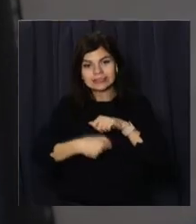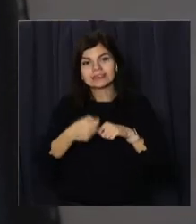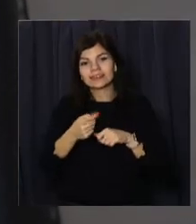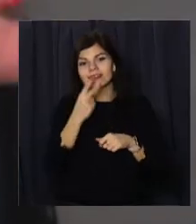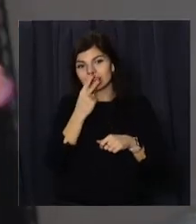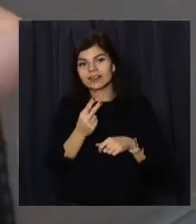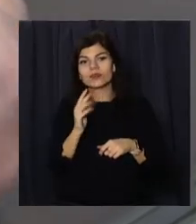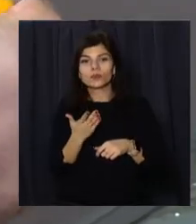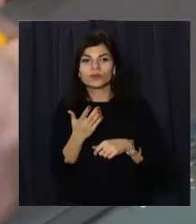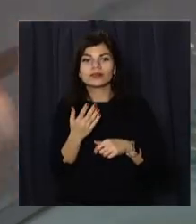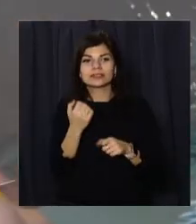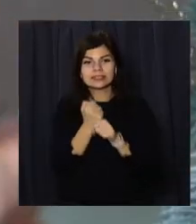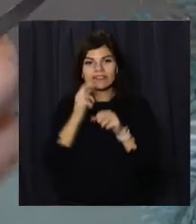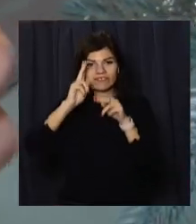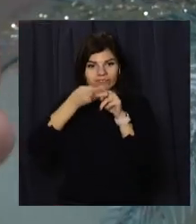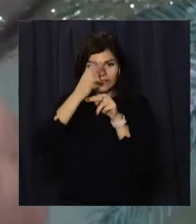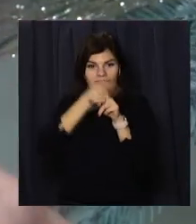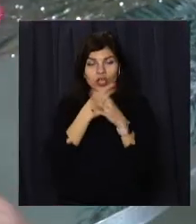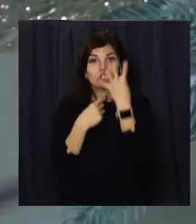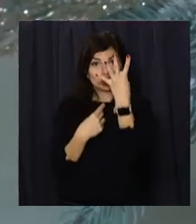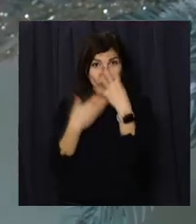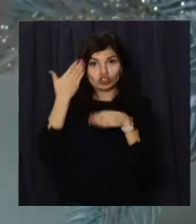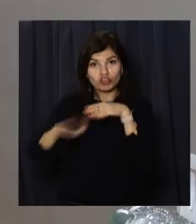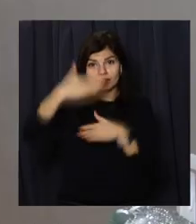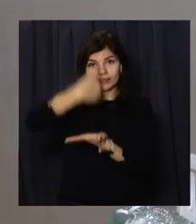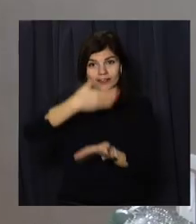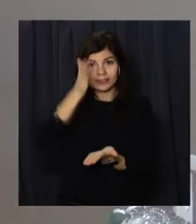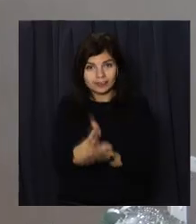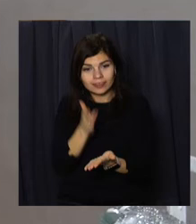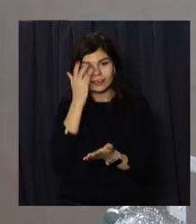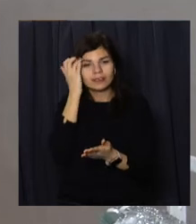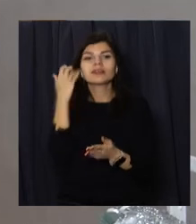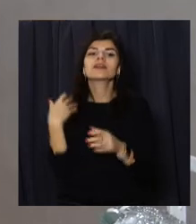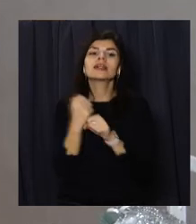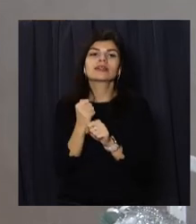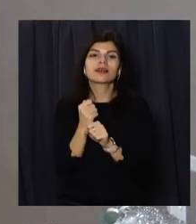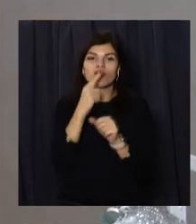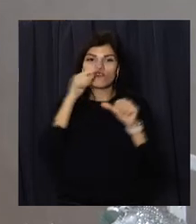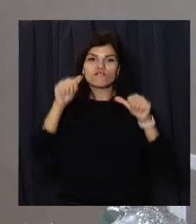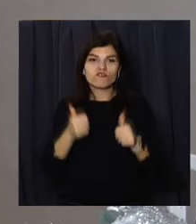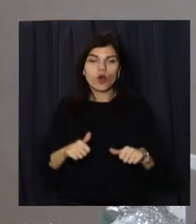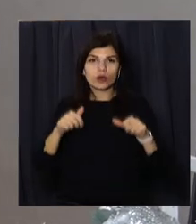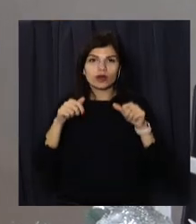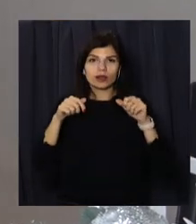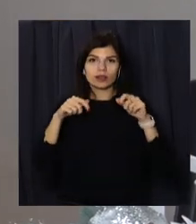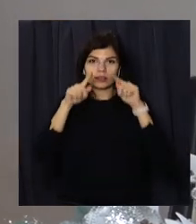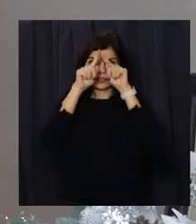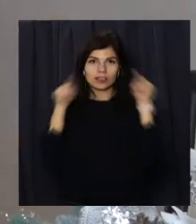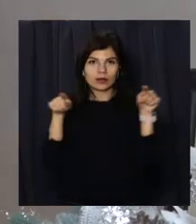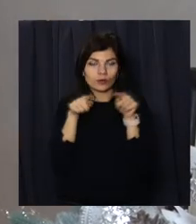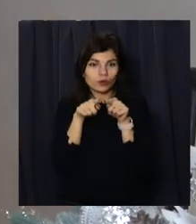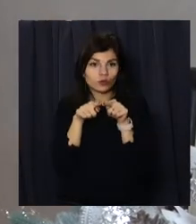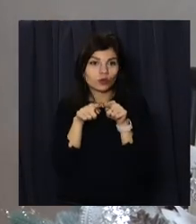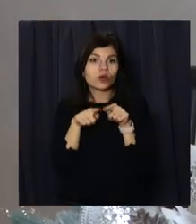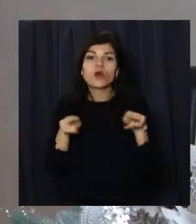у формі трикутника. Схоже, можна повторити і з яблуком. На кожному фрукті або на кожному овочі можна вирізати абсолютно все те, що прийшло